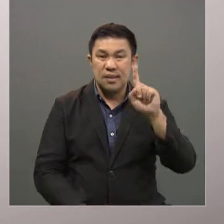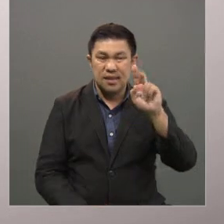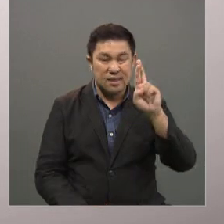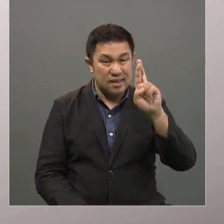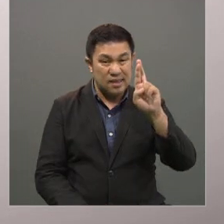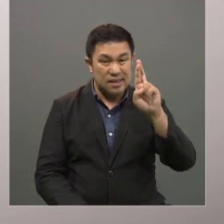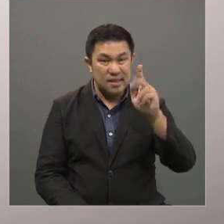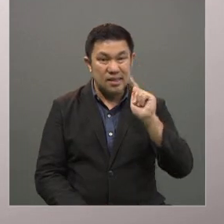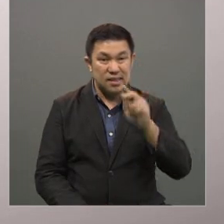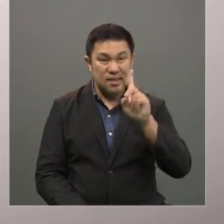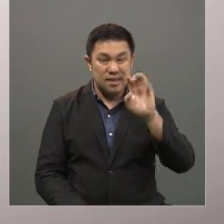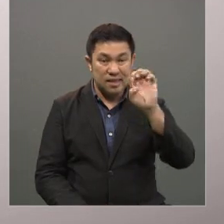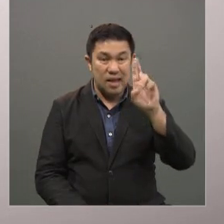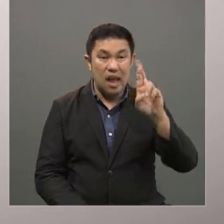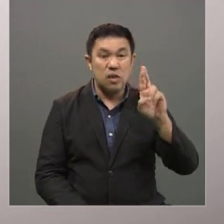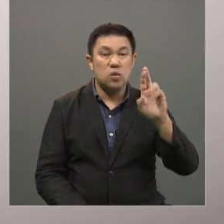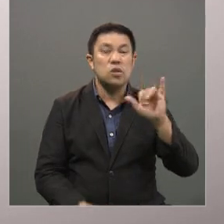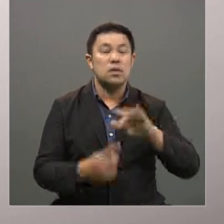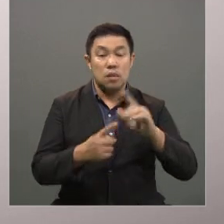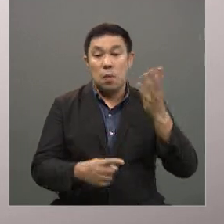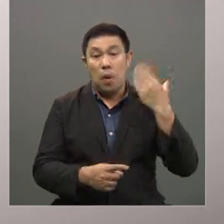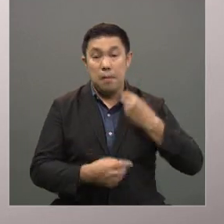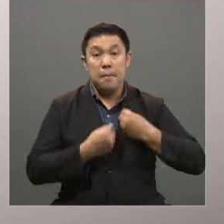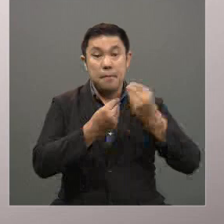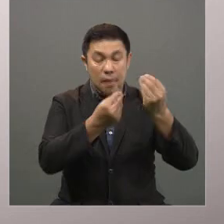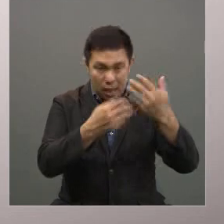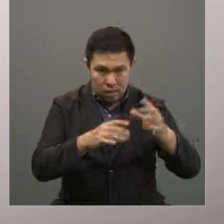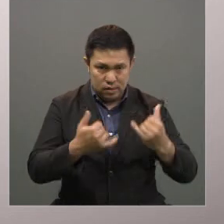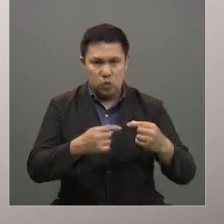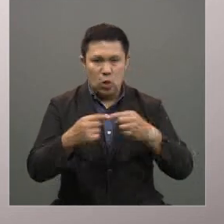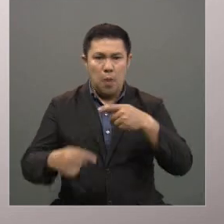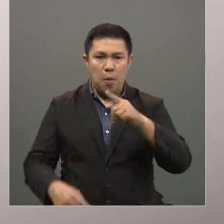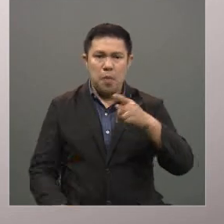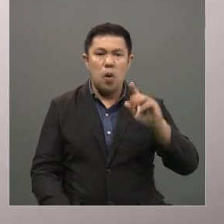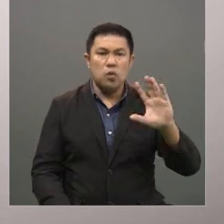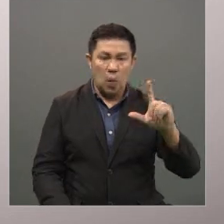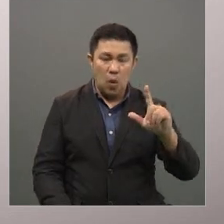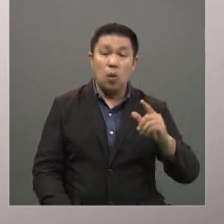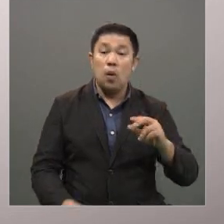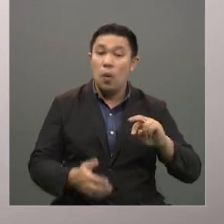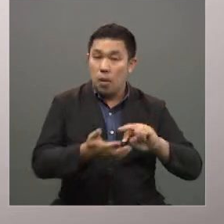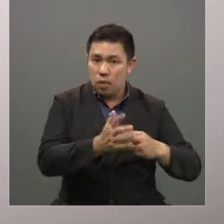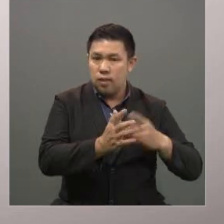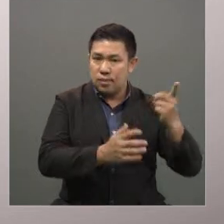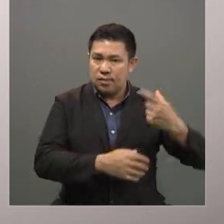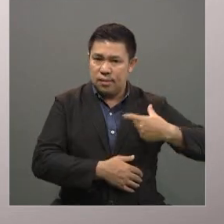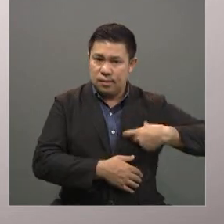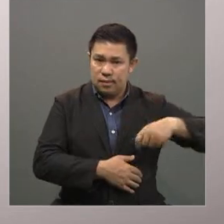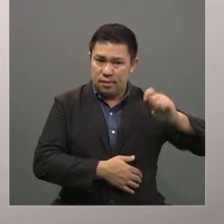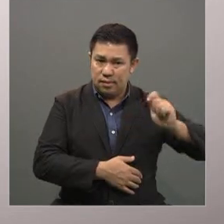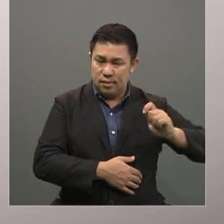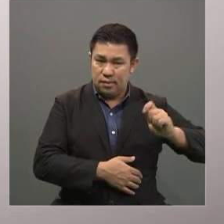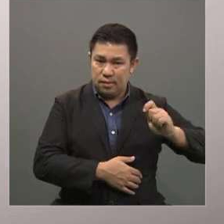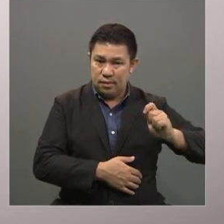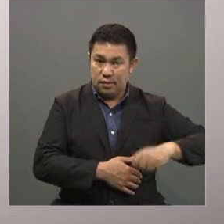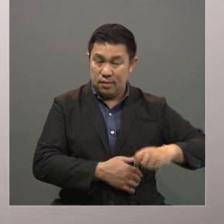ยื่นมาแล้วเช่นกันก่อนหน้านี้ไปยื่นมาแล้ววันนี้ไปที่ปปชต่อนะคะไปต่อเนี่ยก็คือเอาคำวินิจฉัยฉบับเต็มไป